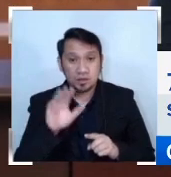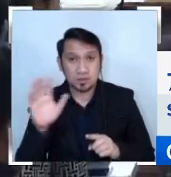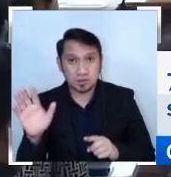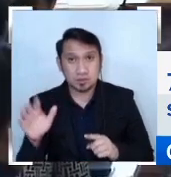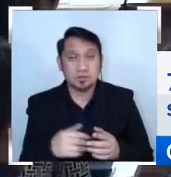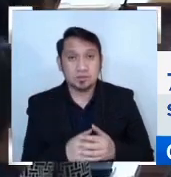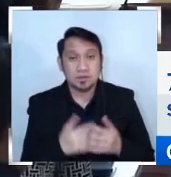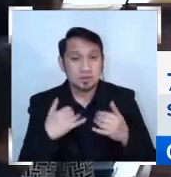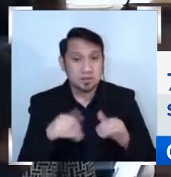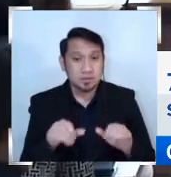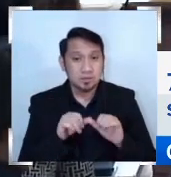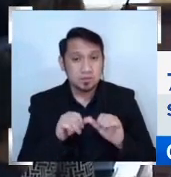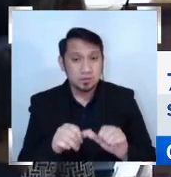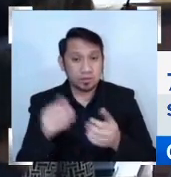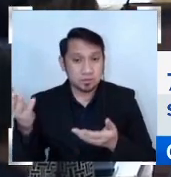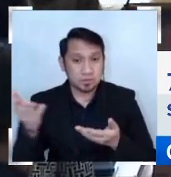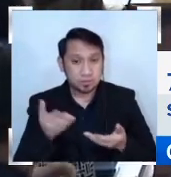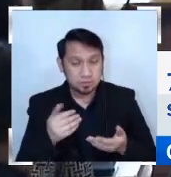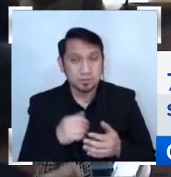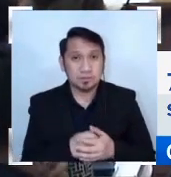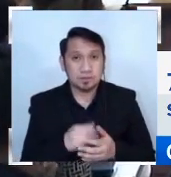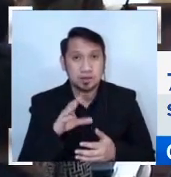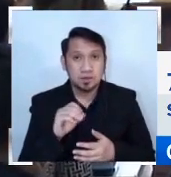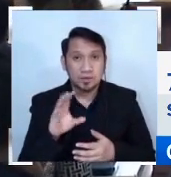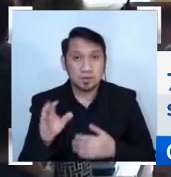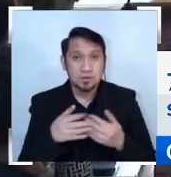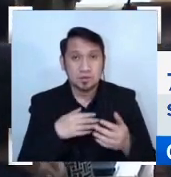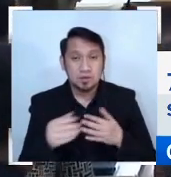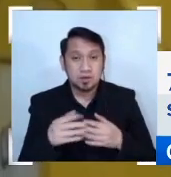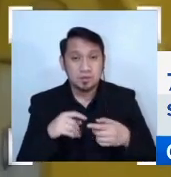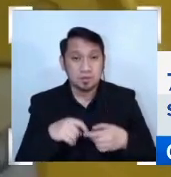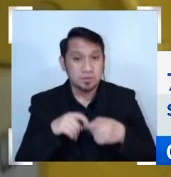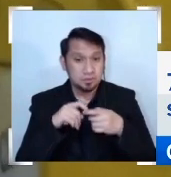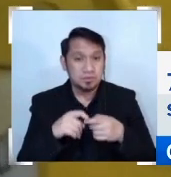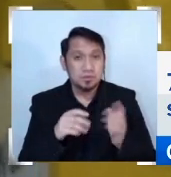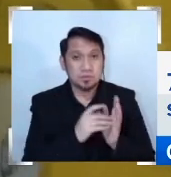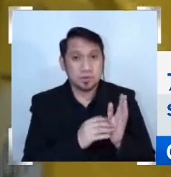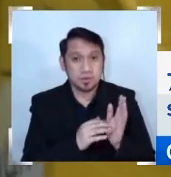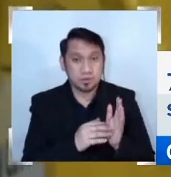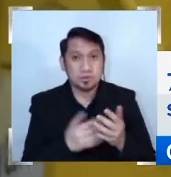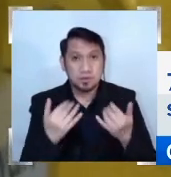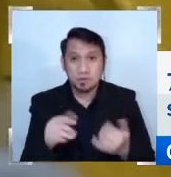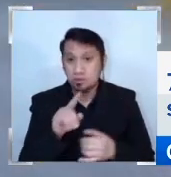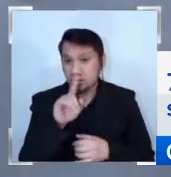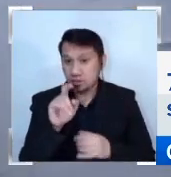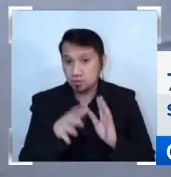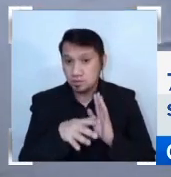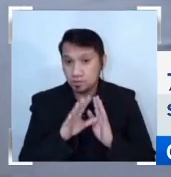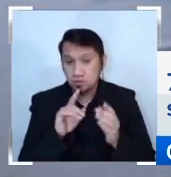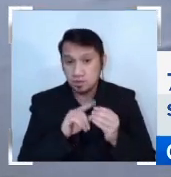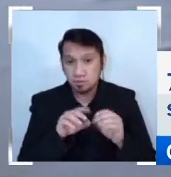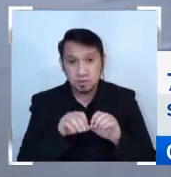pagtanggap ng COMELEC ng transmission ng COCs kahit suspendido ang canvassing. Samantala, tinanong ang COMELEC kanina ukol sa viral na video